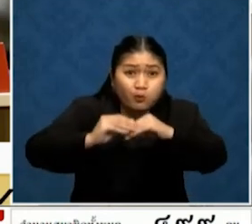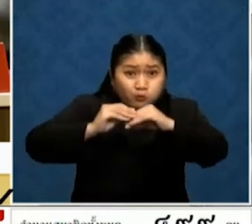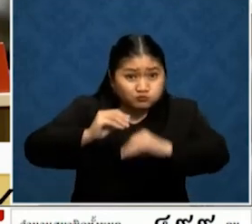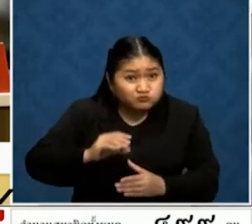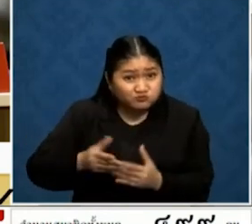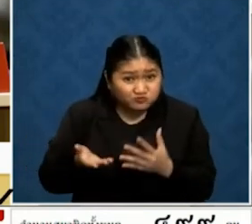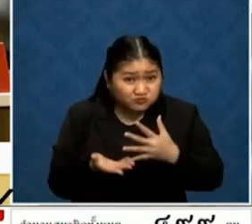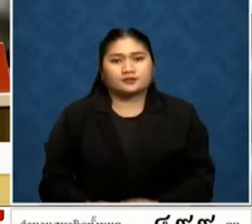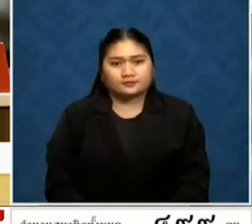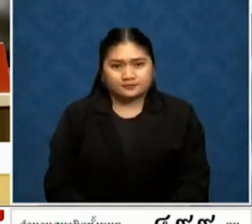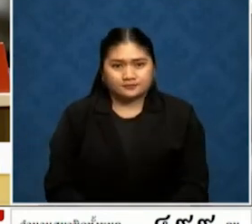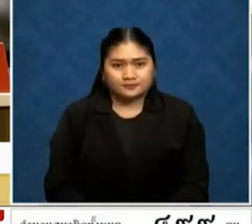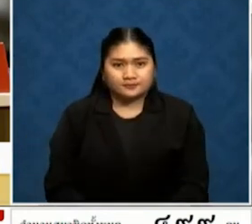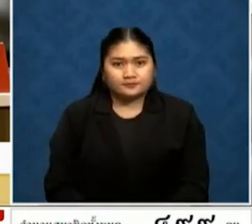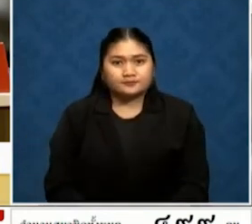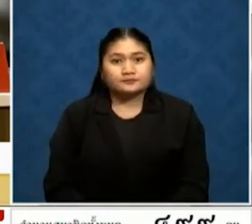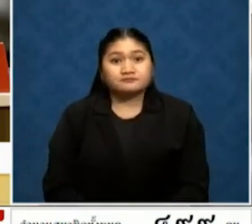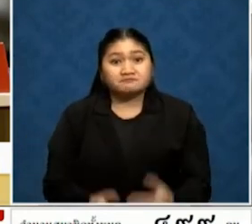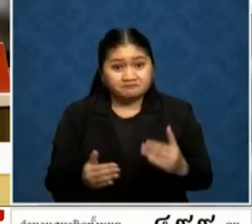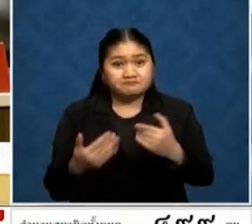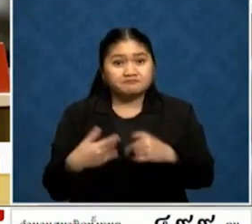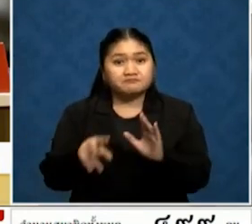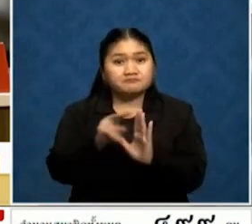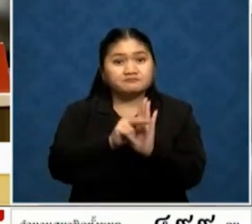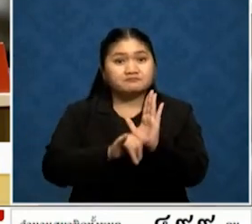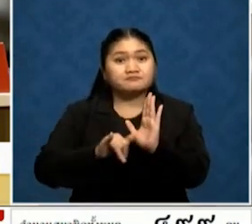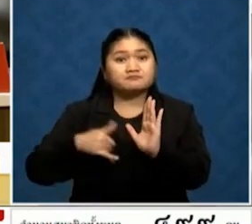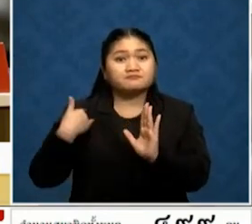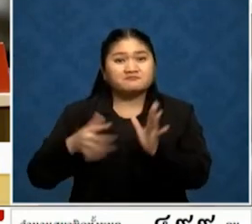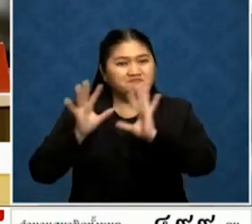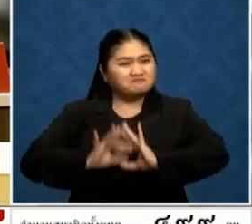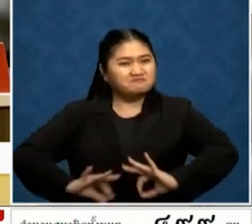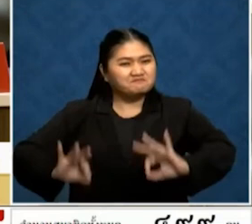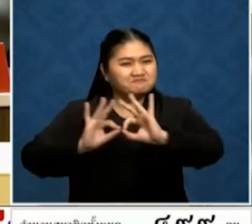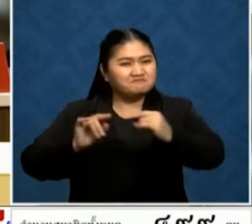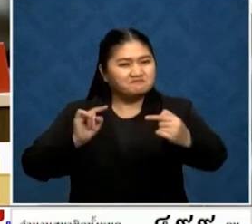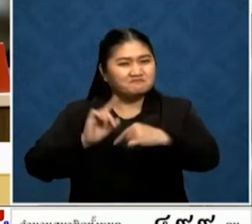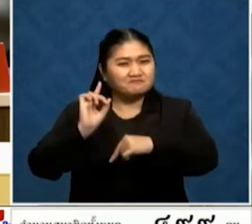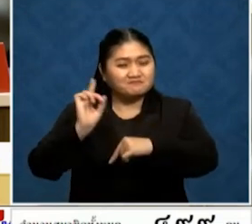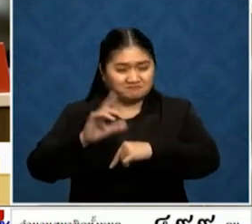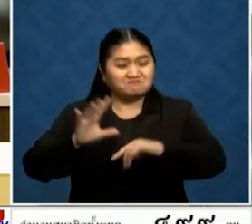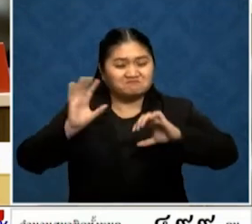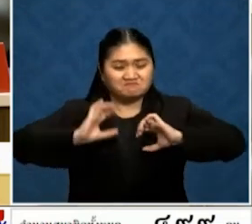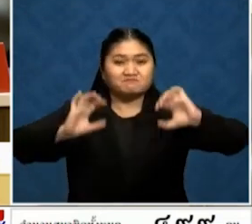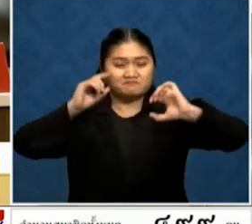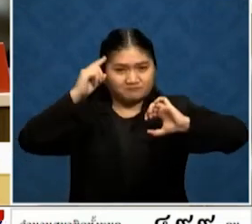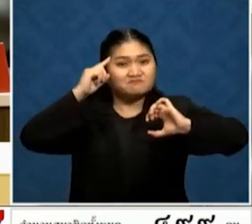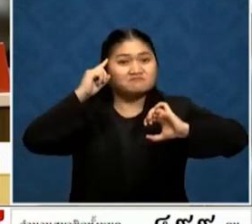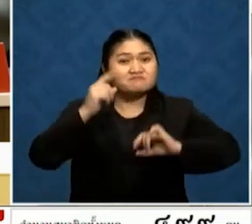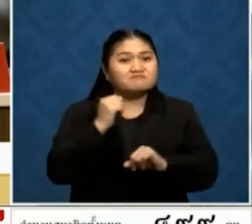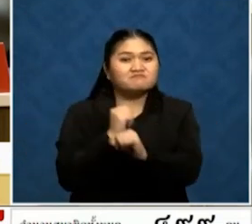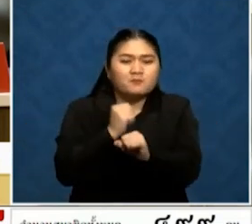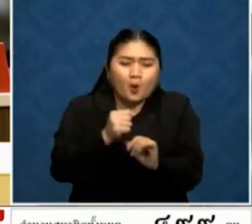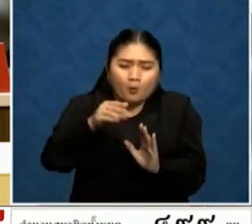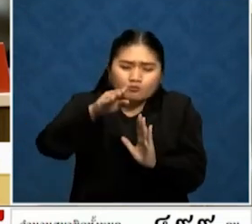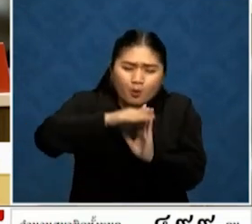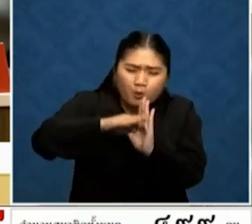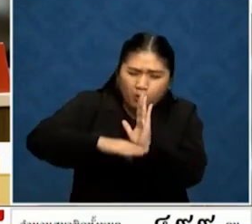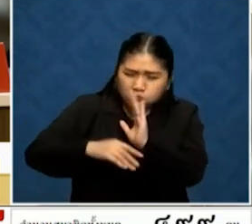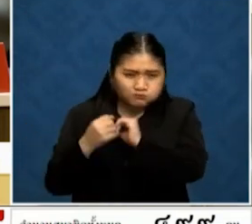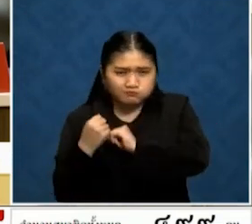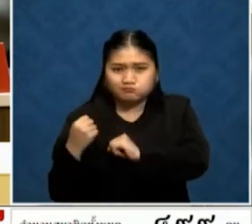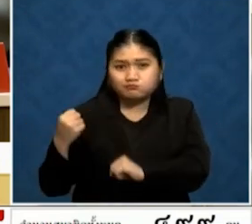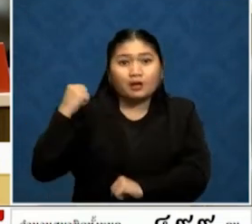อย่างเป็นที่ประจักษ์อีกหนึ่งนโยบายสำคัญเลยนะคะที่รัฐบาลได้มีการดำเนินการอย่างจริ